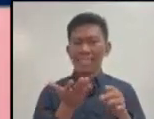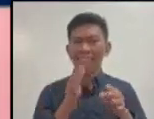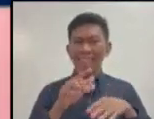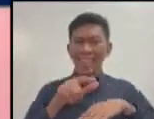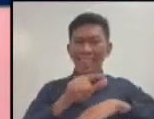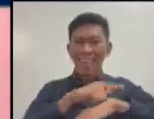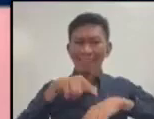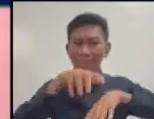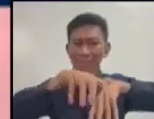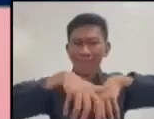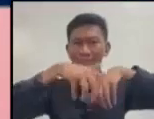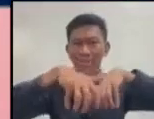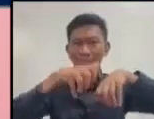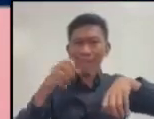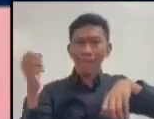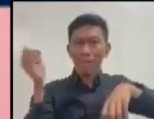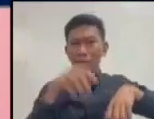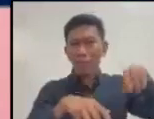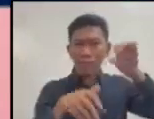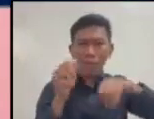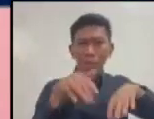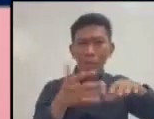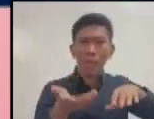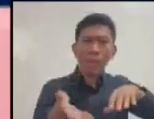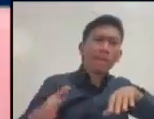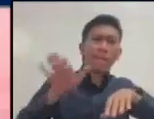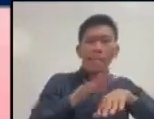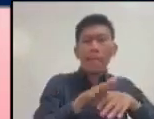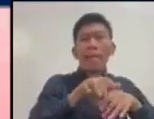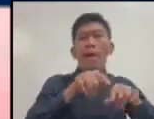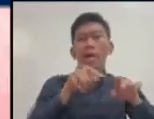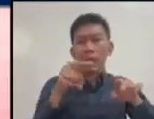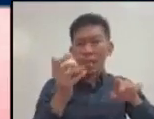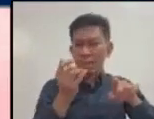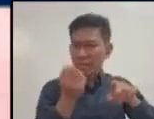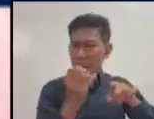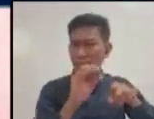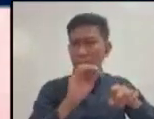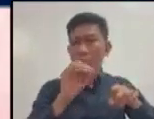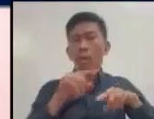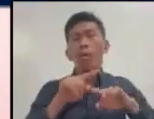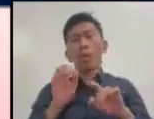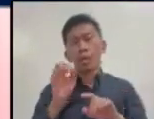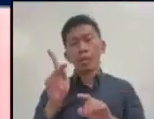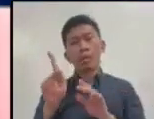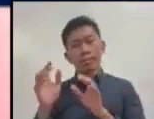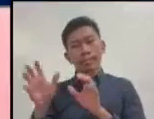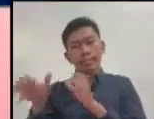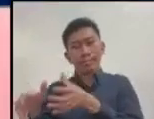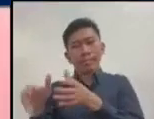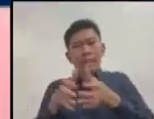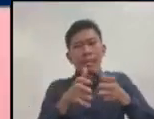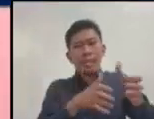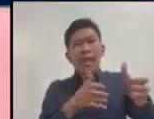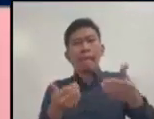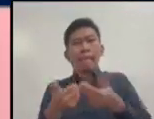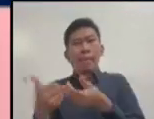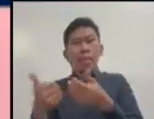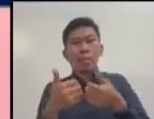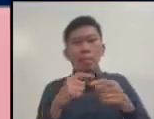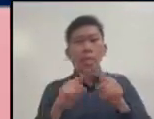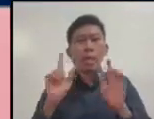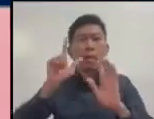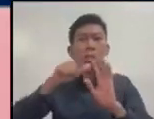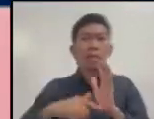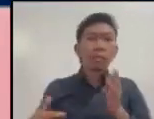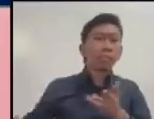nga, sige, nag-segregate tayo. Pinag-iwahiwalay natin yung mga panapon natin. Pero pag kinolekta naman ito, ay magkakasama pa rin.